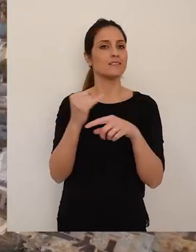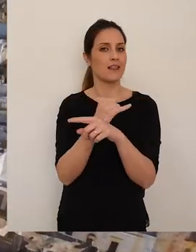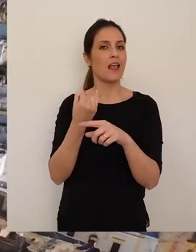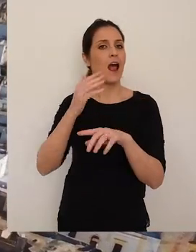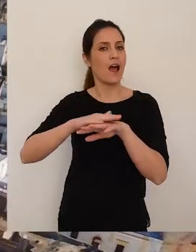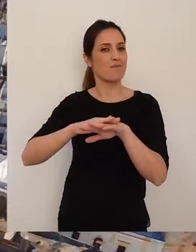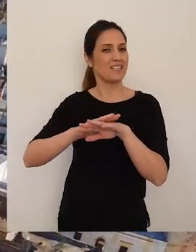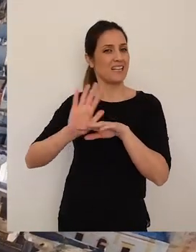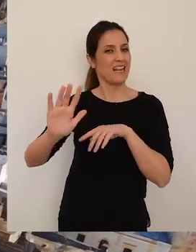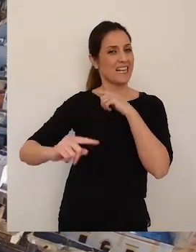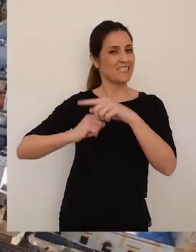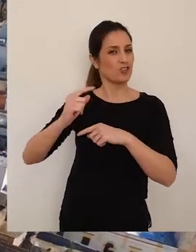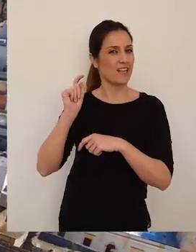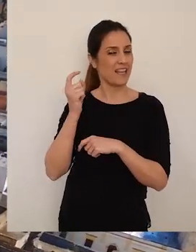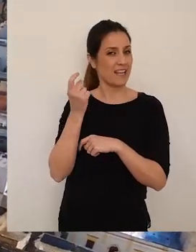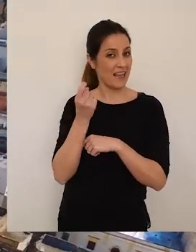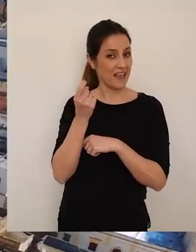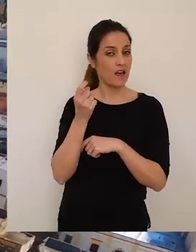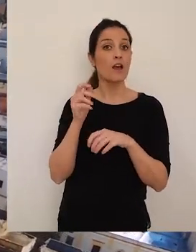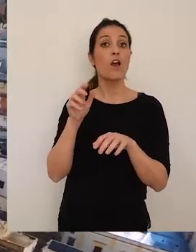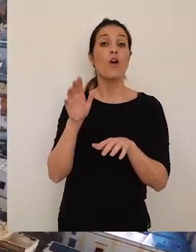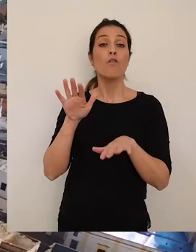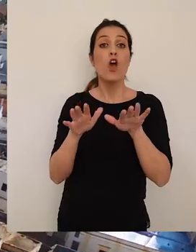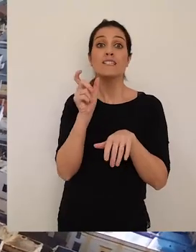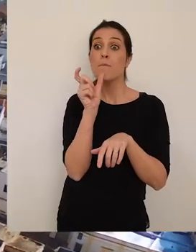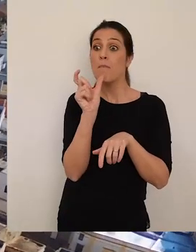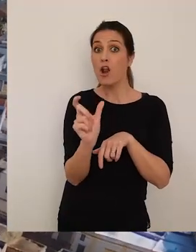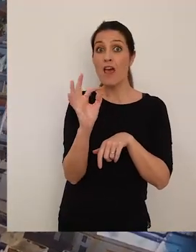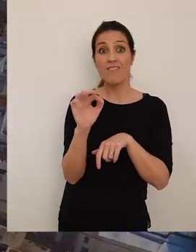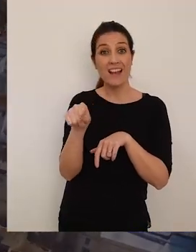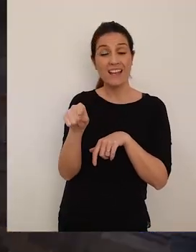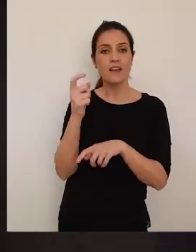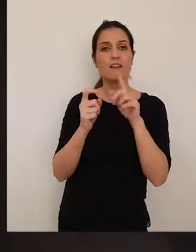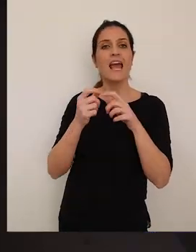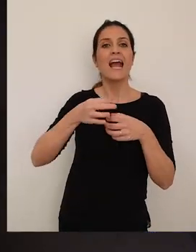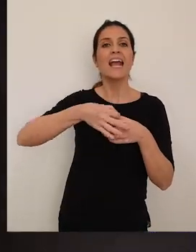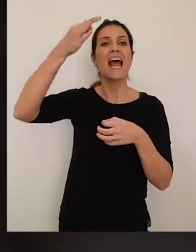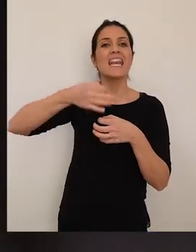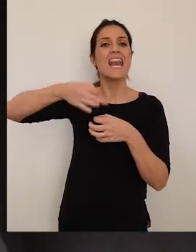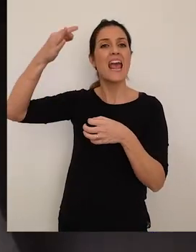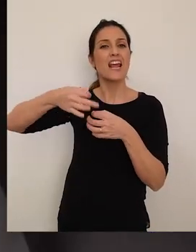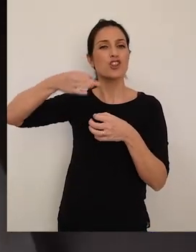L'etimologia del suo nome potrebbe derivare dal greco feline, che significa canneto, luogo lacustre.